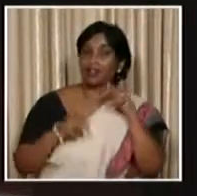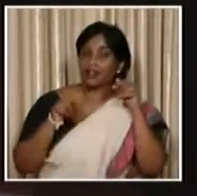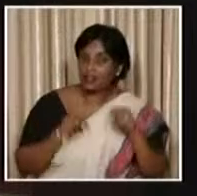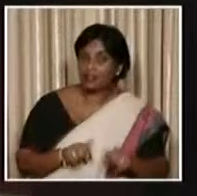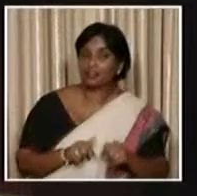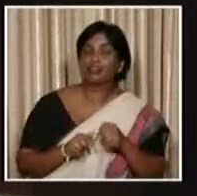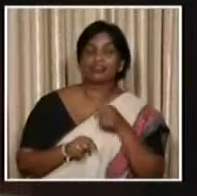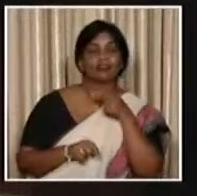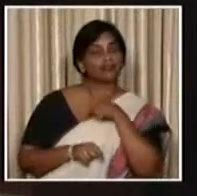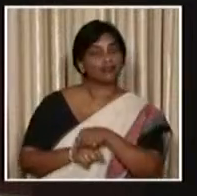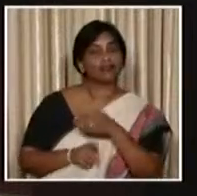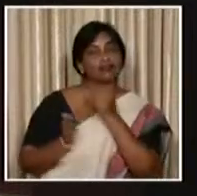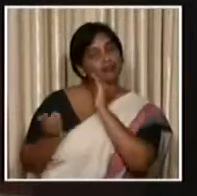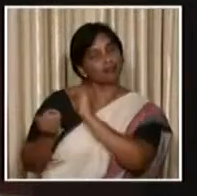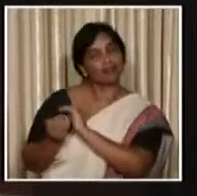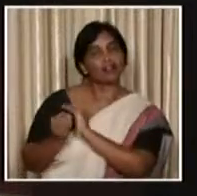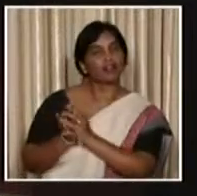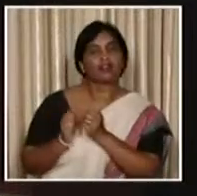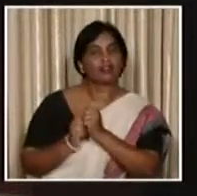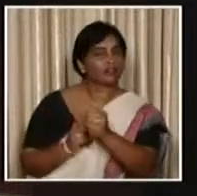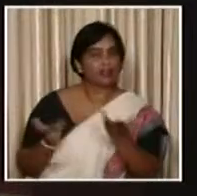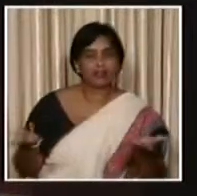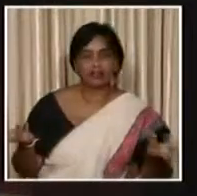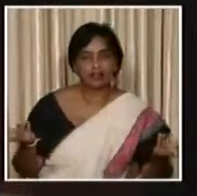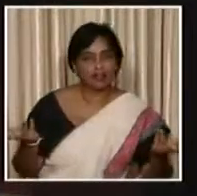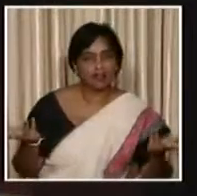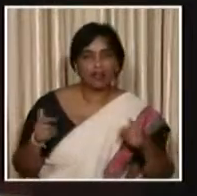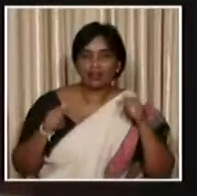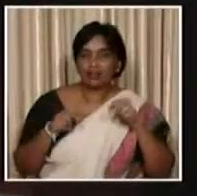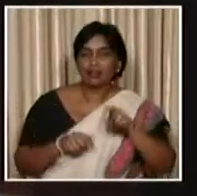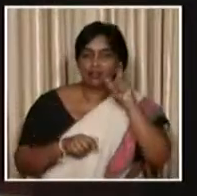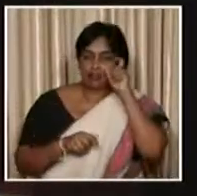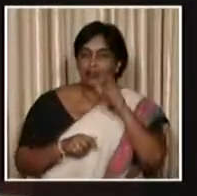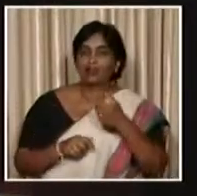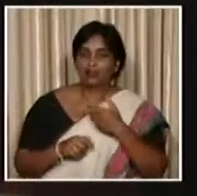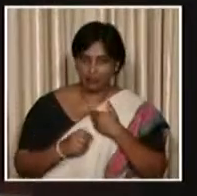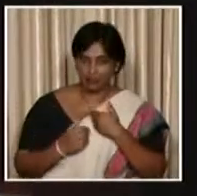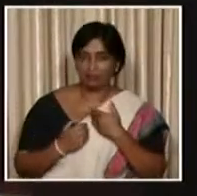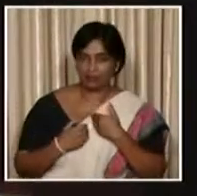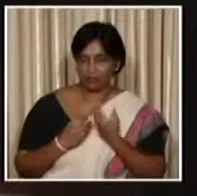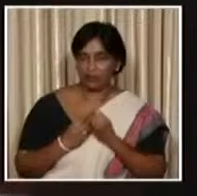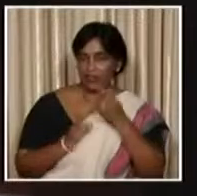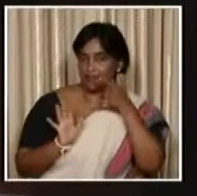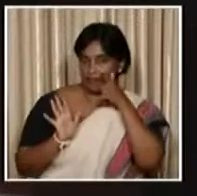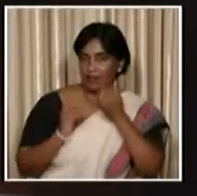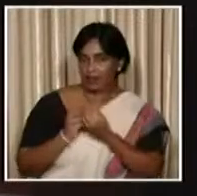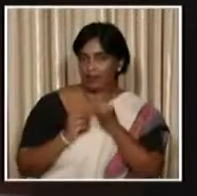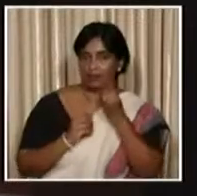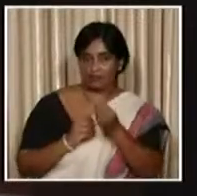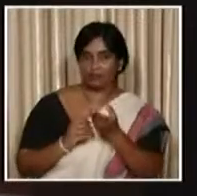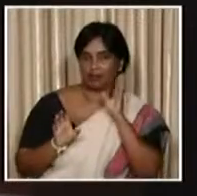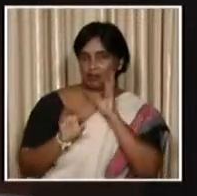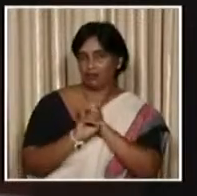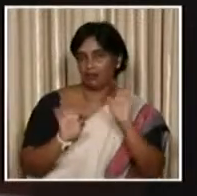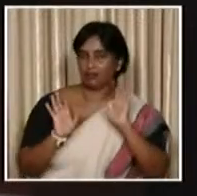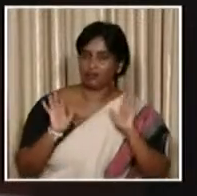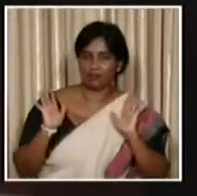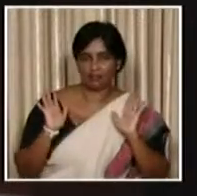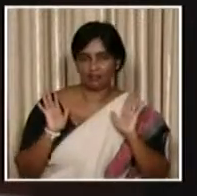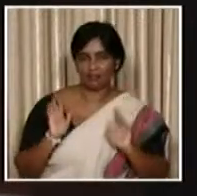දැන් මේගොල්ලොන්ව රැකගන්න කටයුතු කරන්නේ දැන් බලන්න මම ඔබතුමාට ඕනනම් දෙන්න වීඩියෝ එකක් මොකද මම ඒක ප්‍රසිද්ධ කරන්න යන්නේ